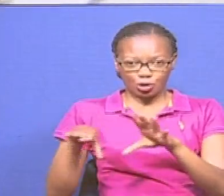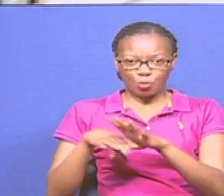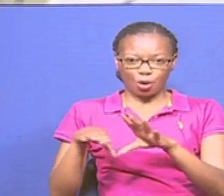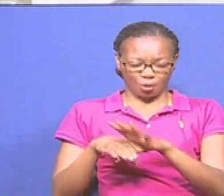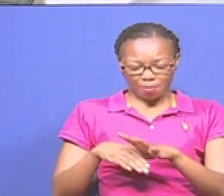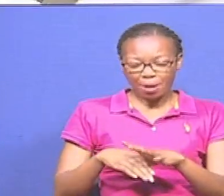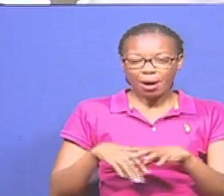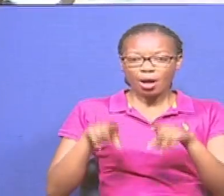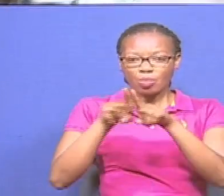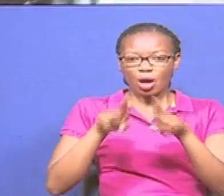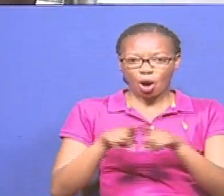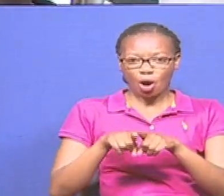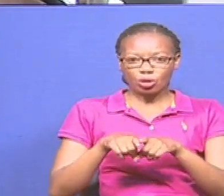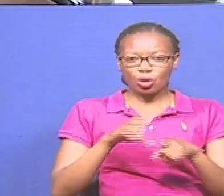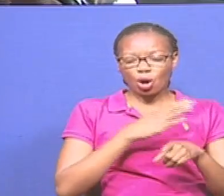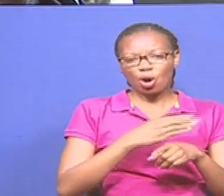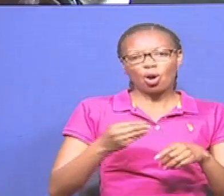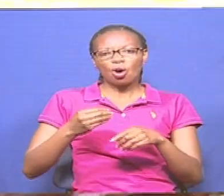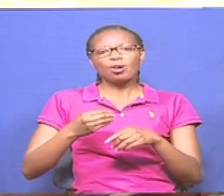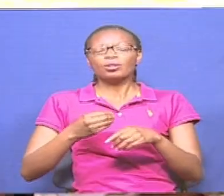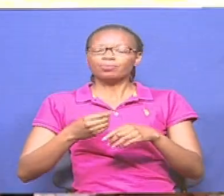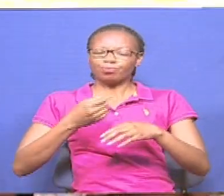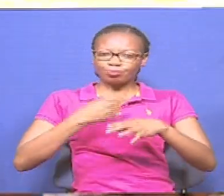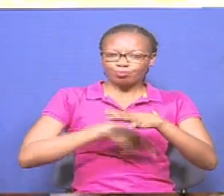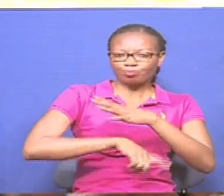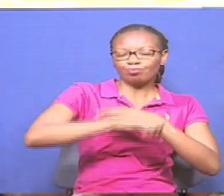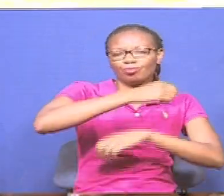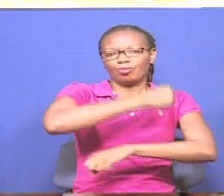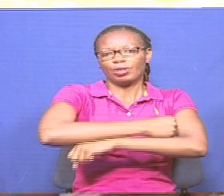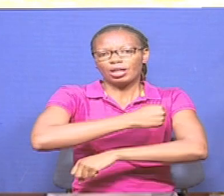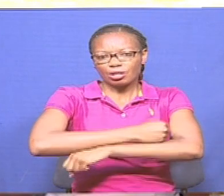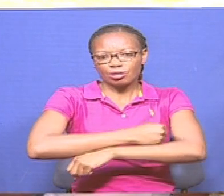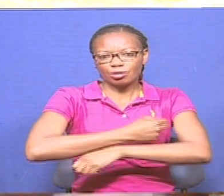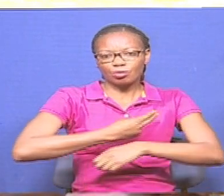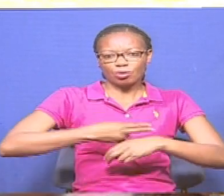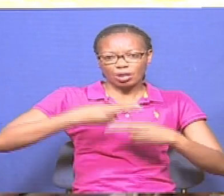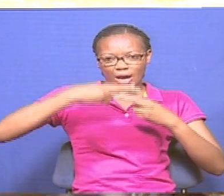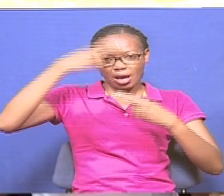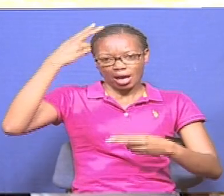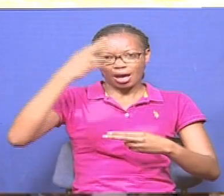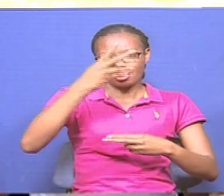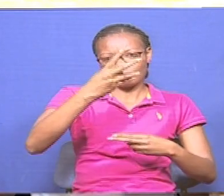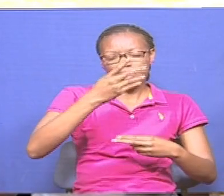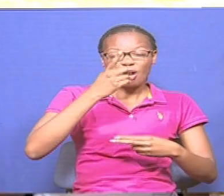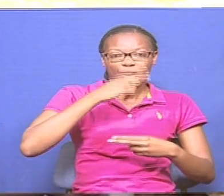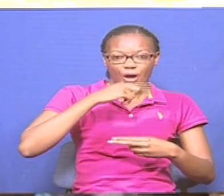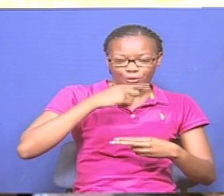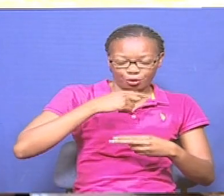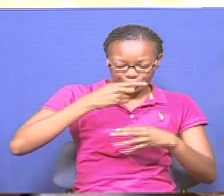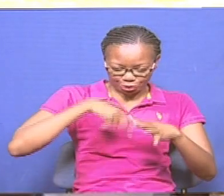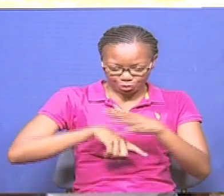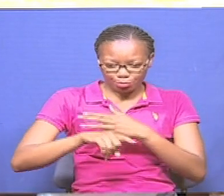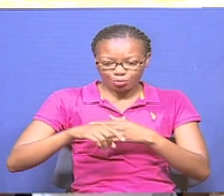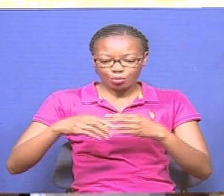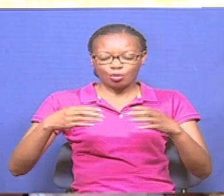kilimo na uwe umehitimu kutoka kidato cha 4. Ni kuambiwa kwamba zile products ambazo hawezi kuuza